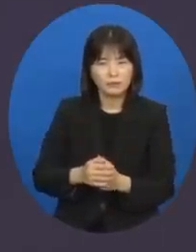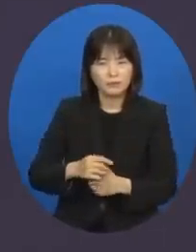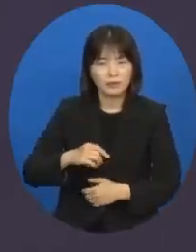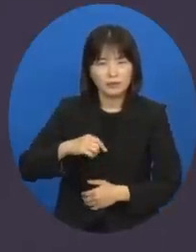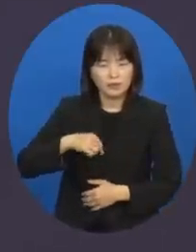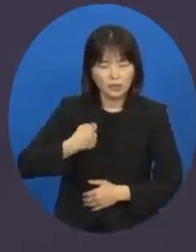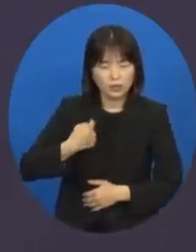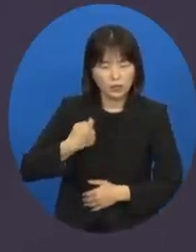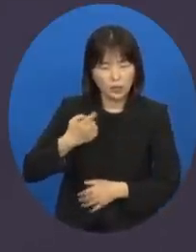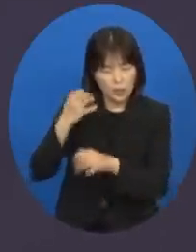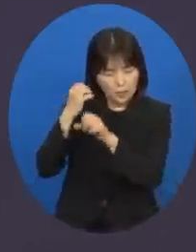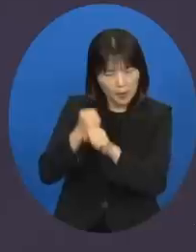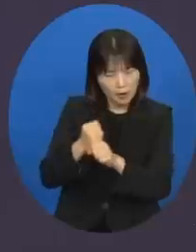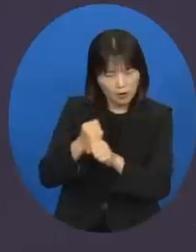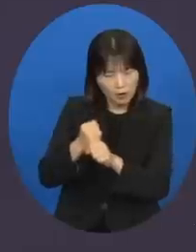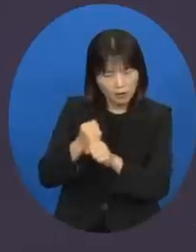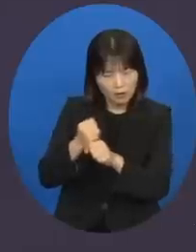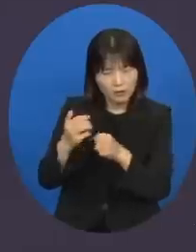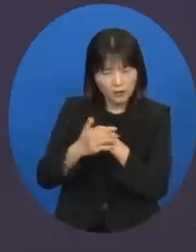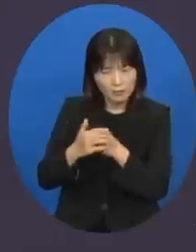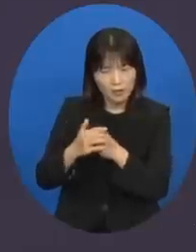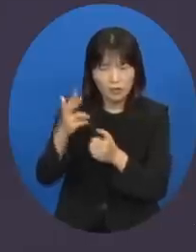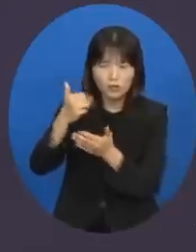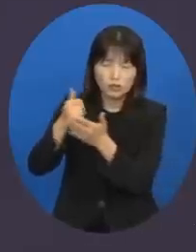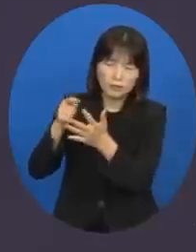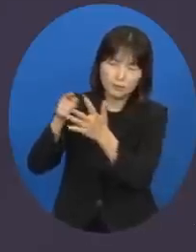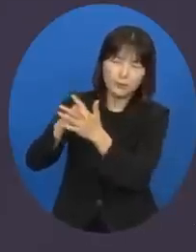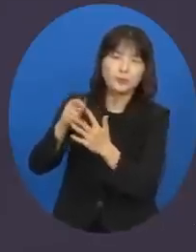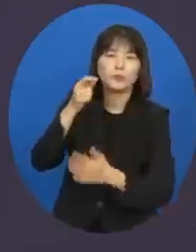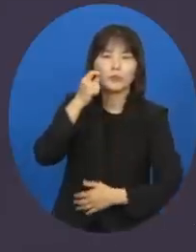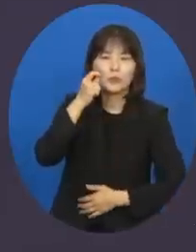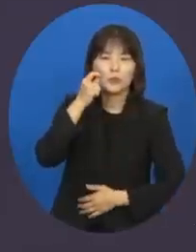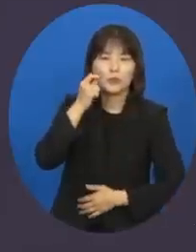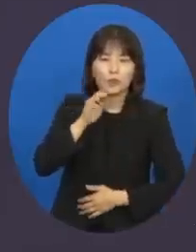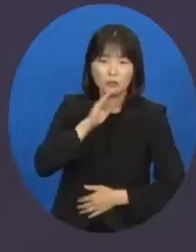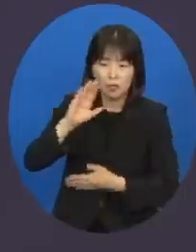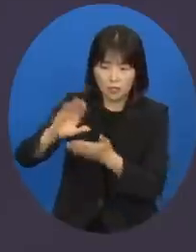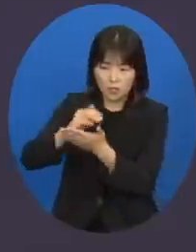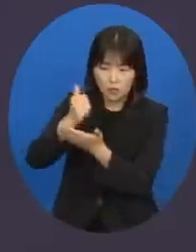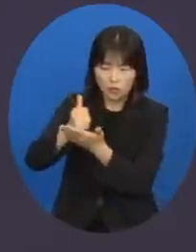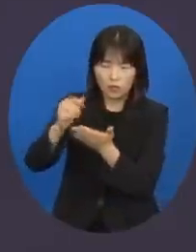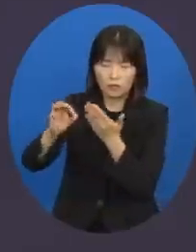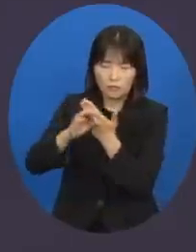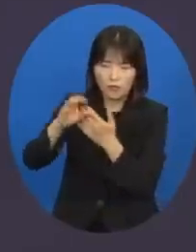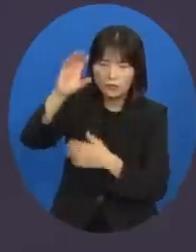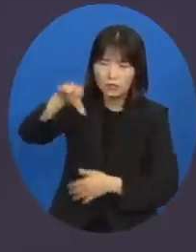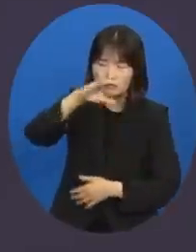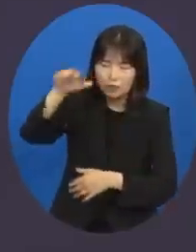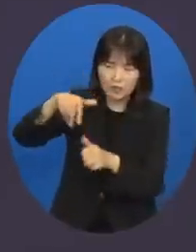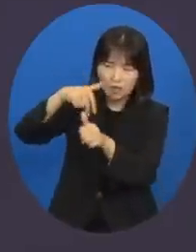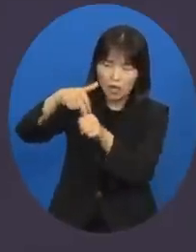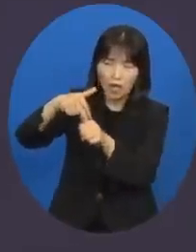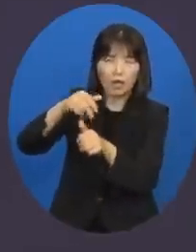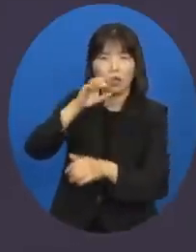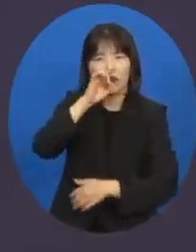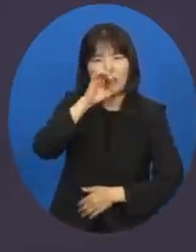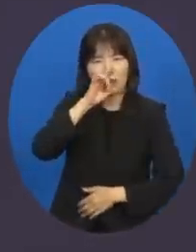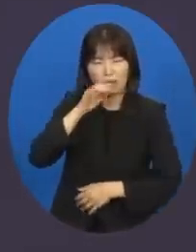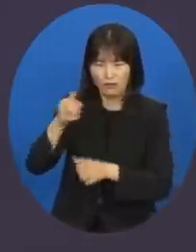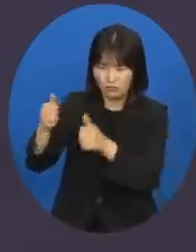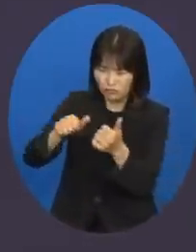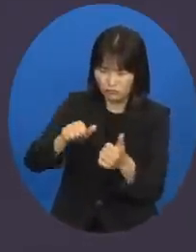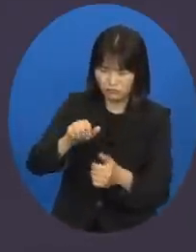때문에 주님을 알아보지 못한 거예요. 아니, 정말 그리스도라면 십자가에서 죽어서는 안 돼. 아니, 십자가도 아니에요. 죽을 수가